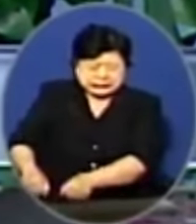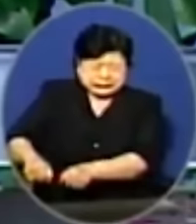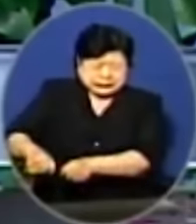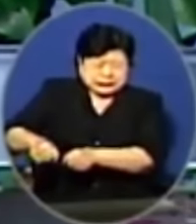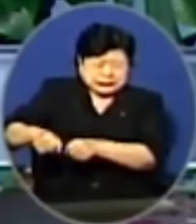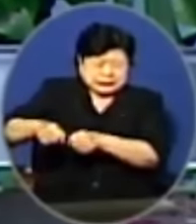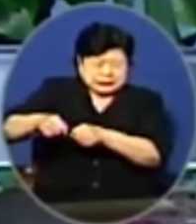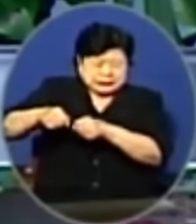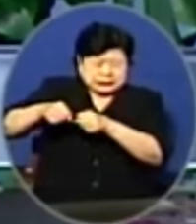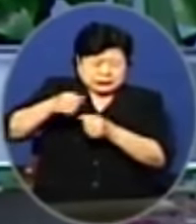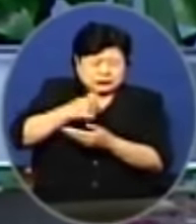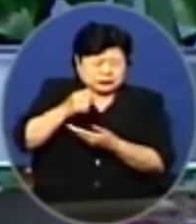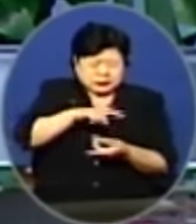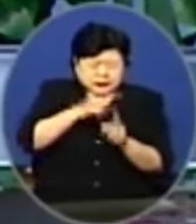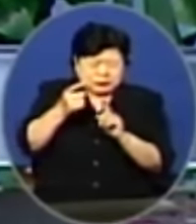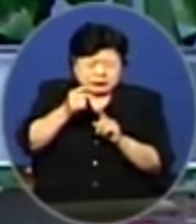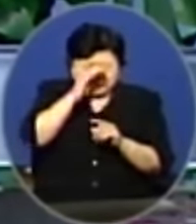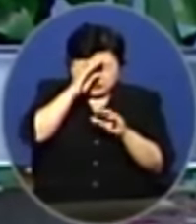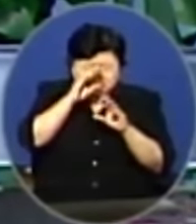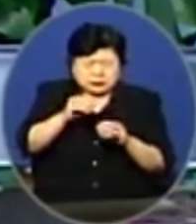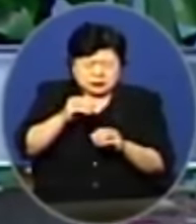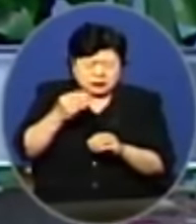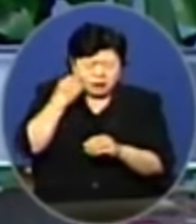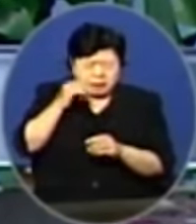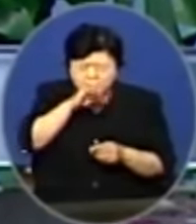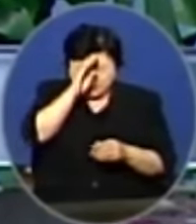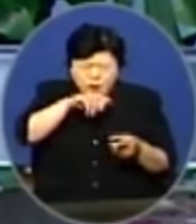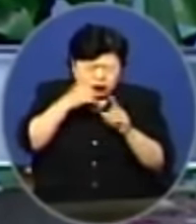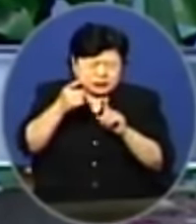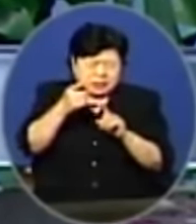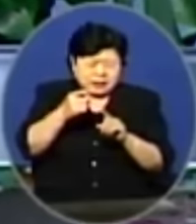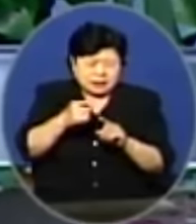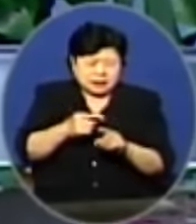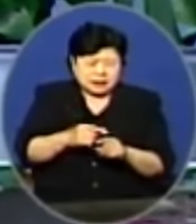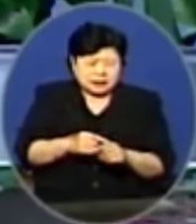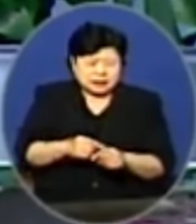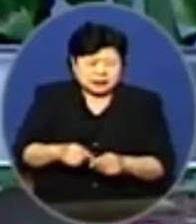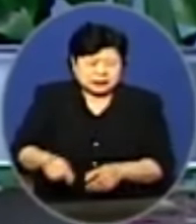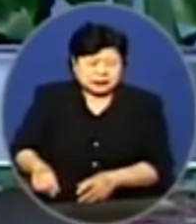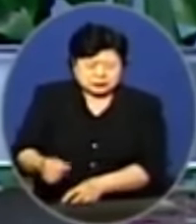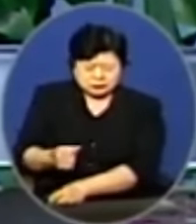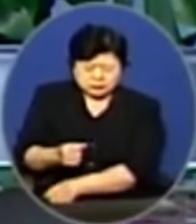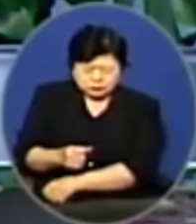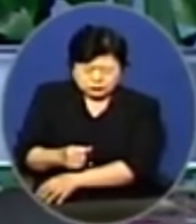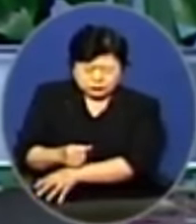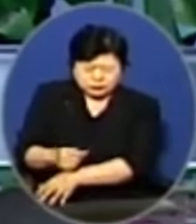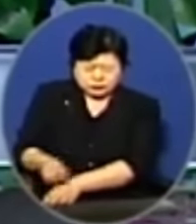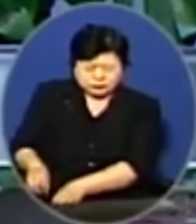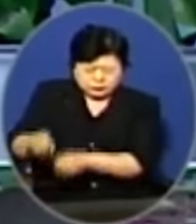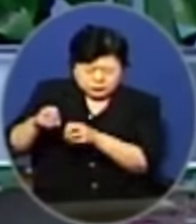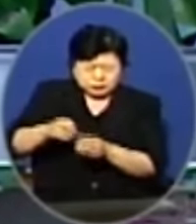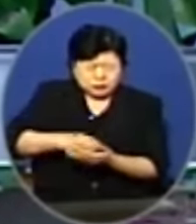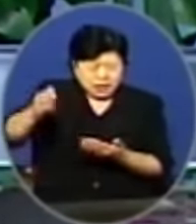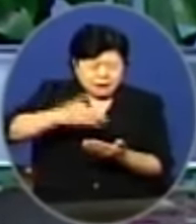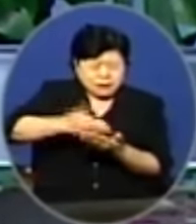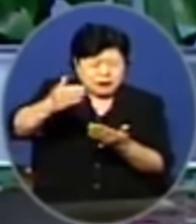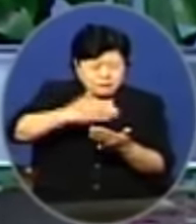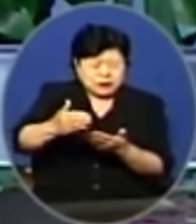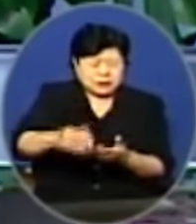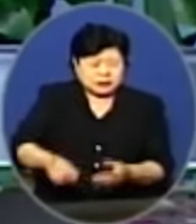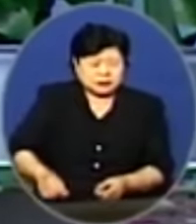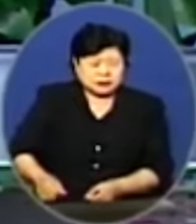잡고서 제가 채찍에 맞으므로 어머니는 나왔다, 제가 채찍에 맞으므로 어머니는 나왔다, 이 잔디야 물러가라 물러가라